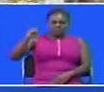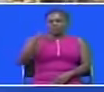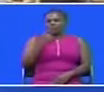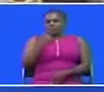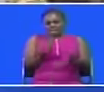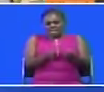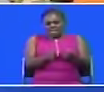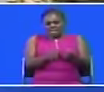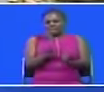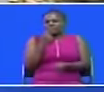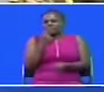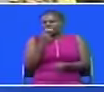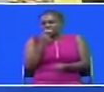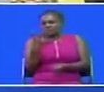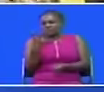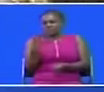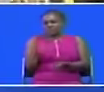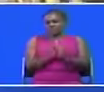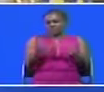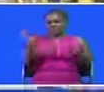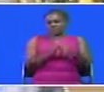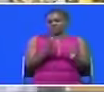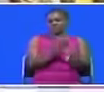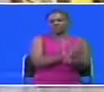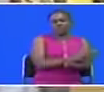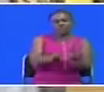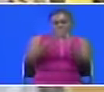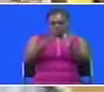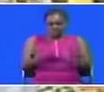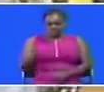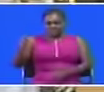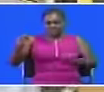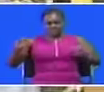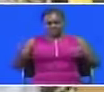pan out as we head to the 2017 polls, Francis Mtalaki, KTN News, Kaloleni.